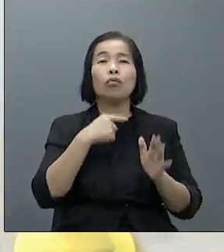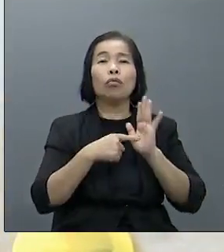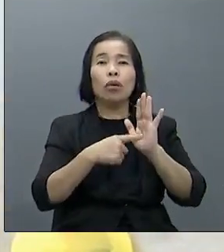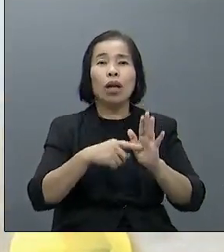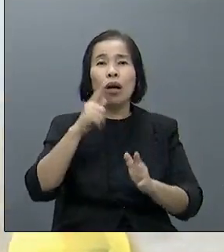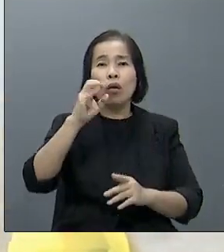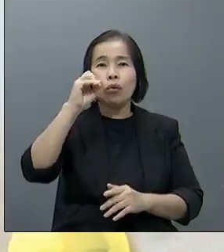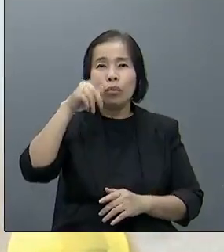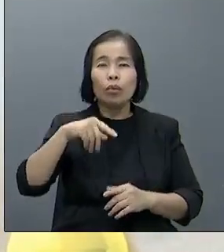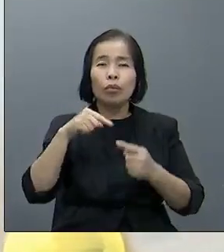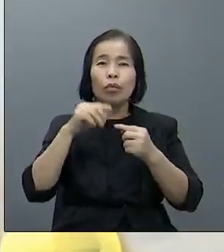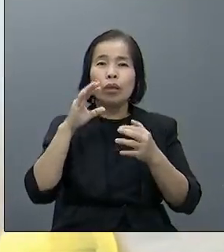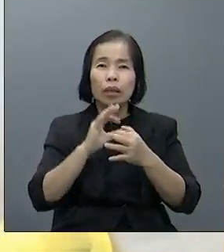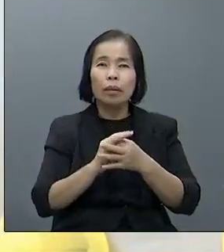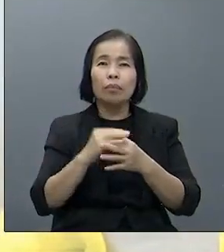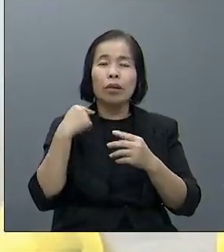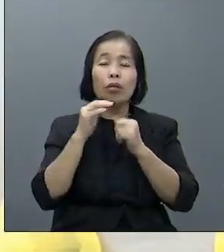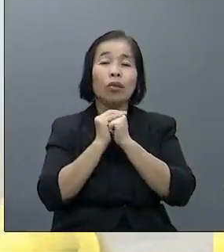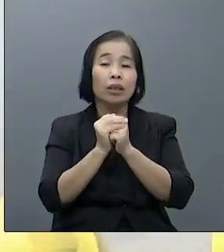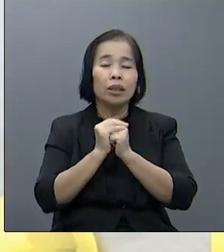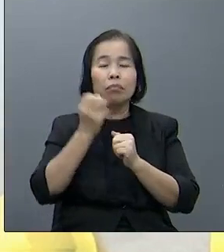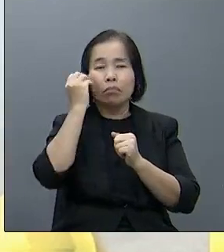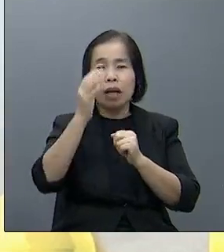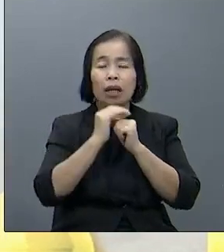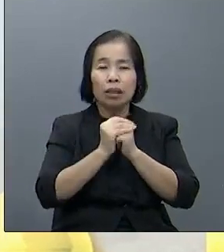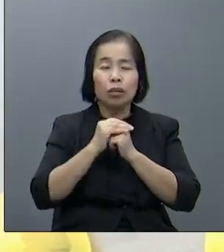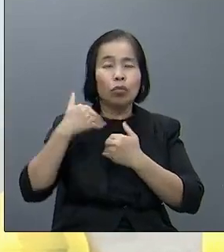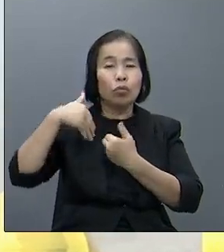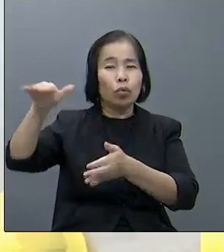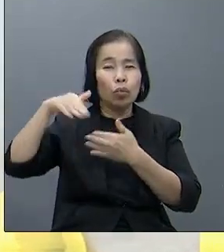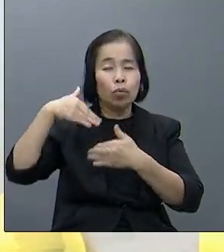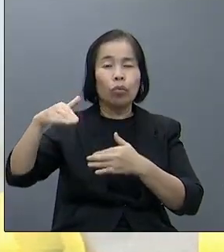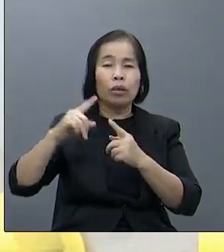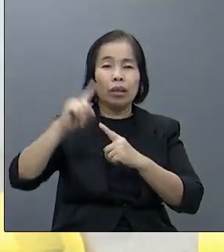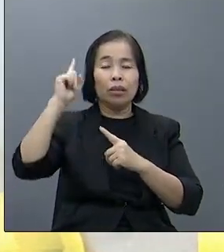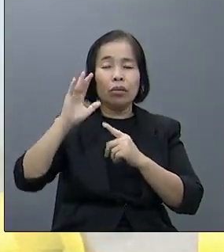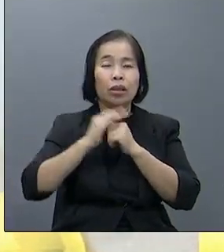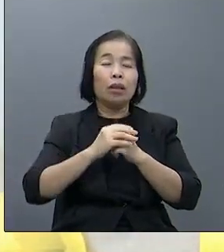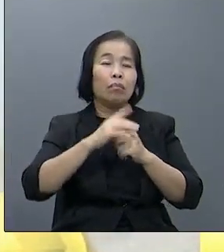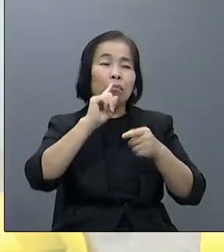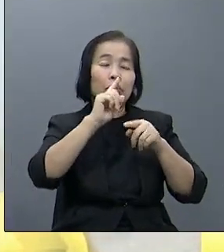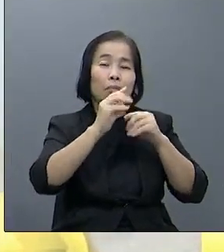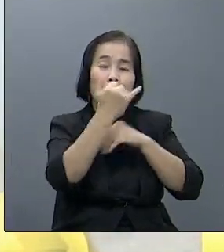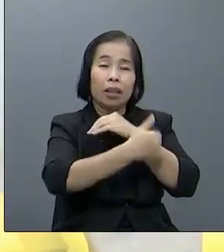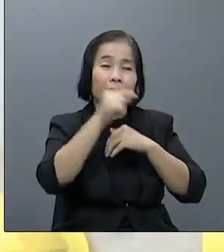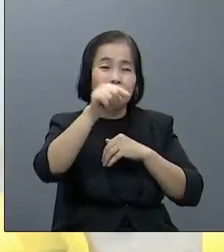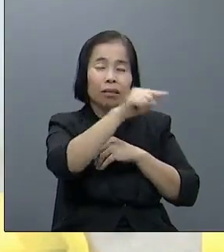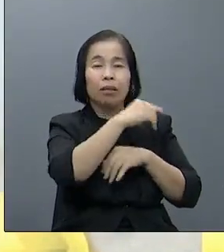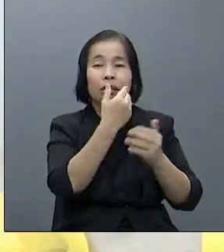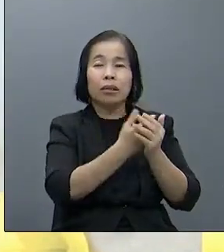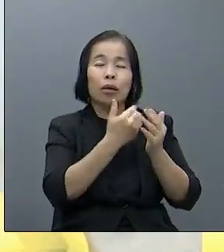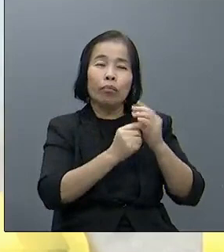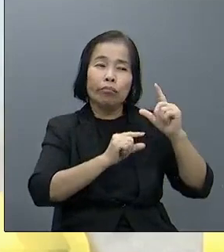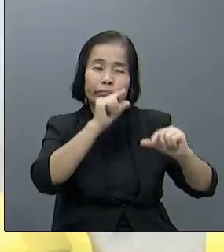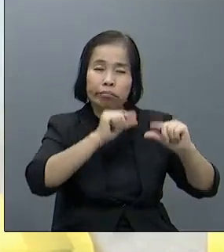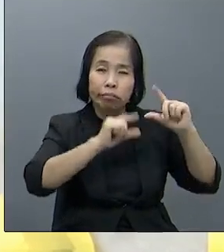ถูก correlationเราเนี่ยกับจีนเนี่ยเ่อจะสูงติดอันดับท็อปๆเทียบกับประเทศเพื่อนบ้านคือค่าเงินเรากับค่าเงินหยวนจะค่อน